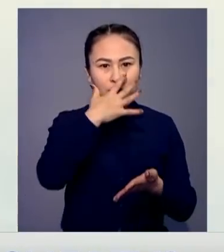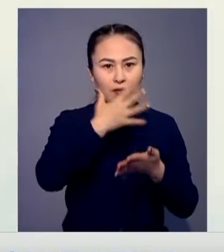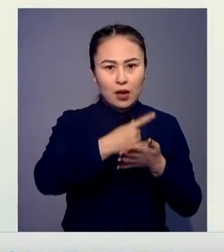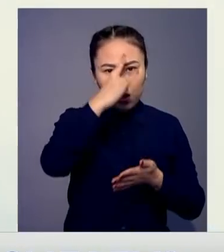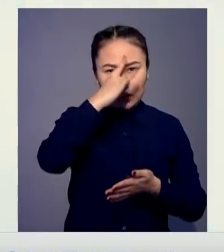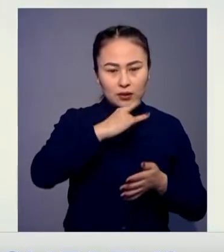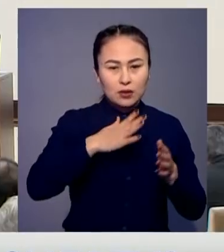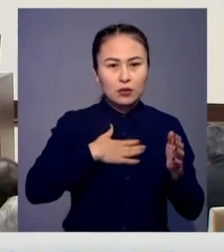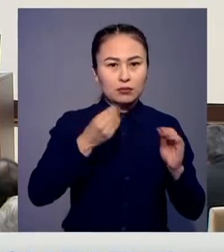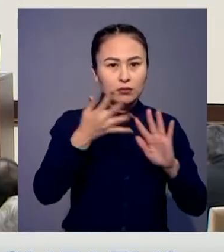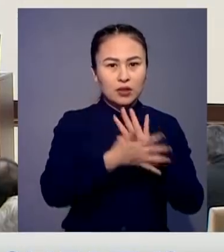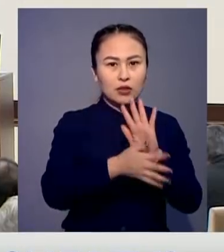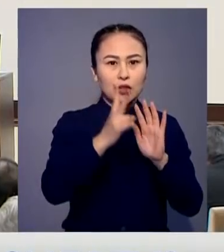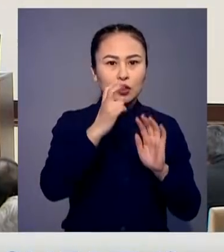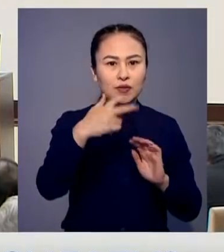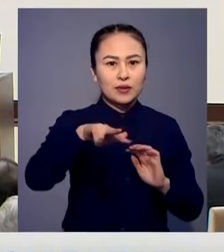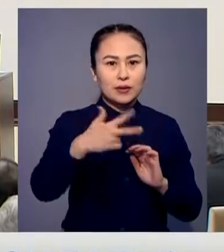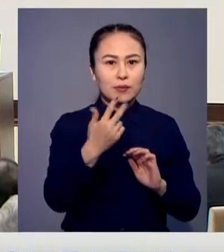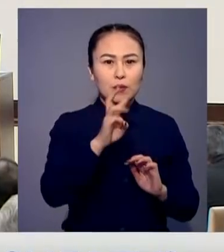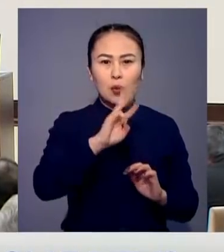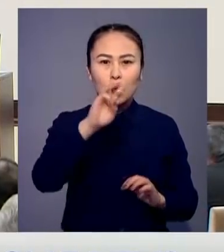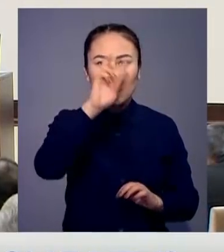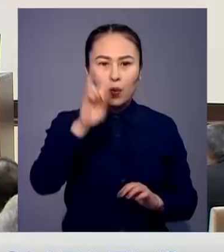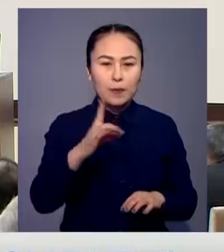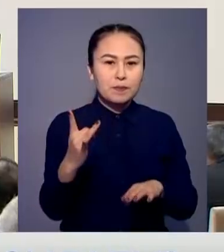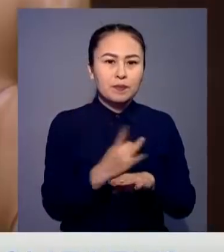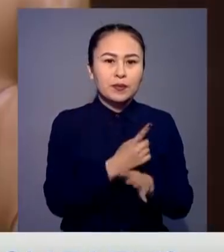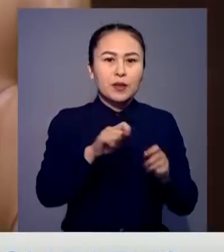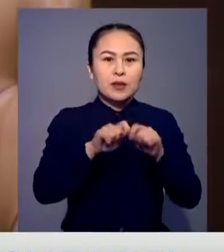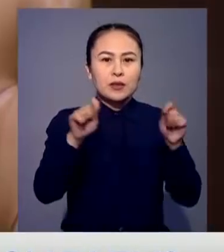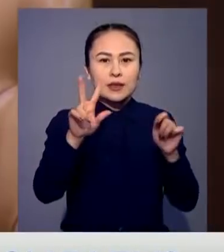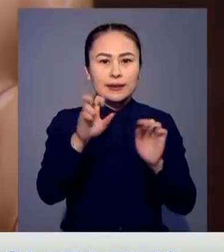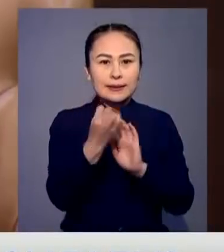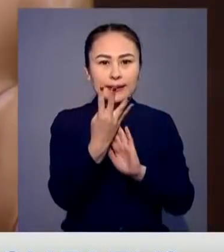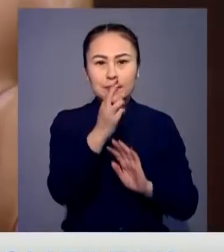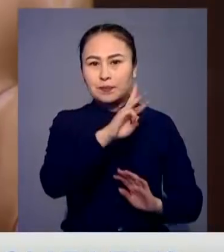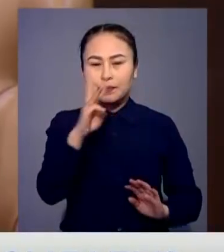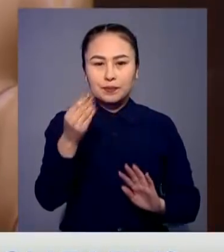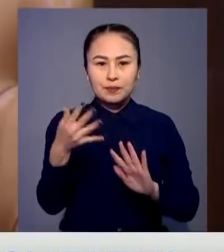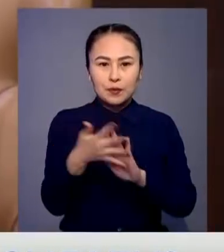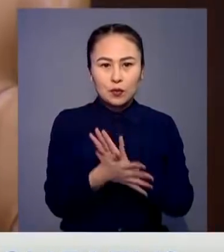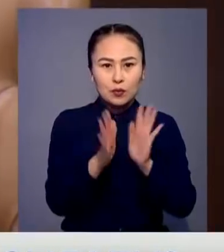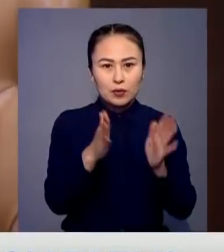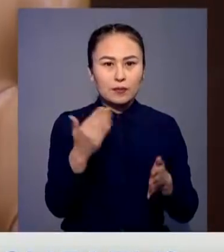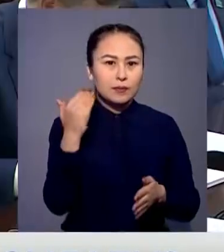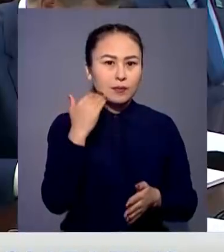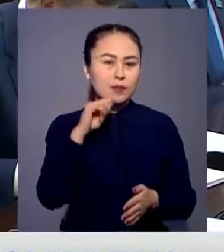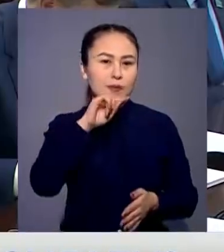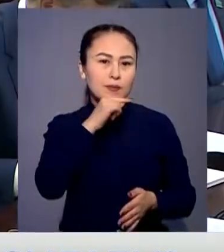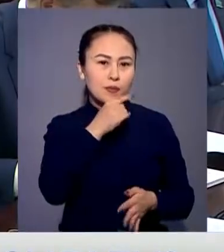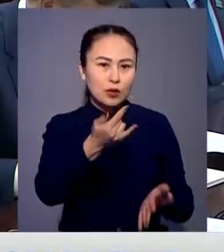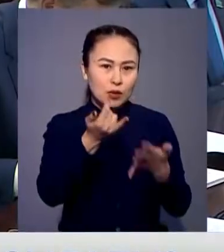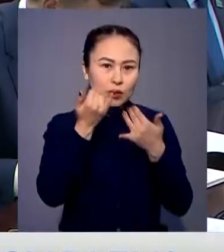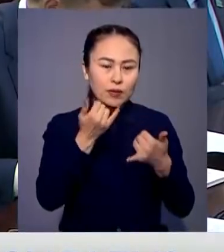доллар. Алғашқы жобаға 314 миллион доллар қарастырылғанын ескерсек, бұл едәуір үнем. Қазір үш жақты келісім жасалып